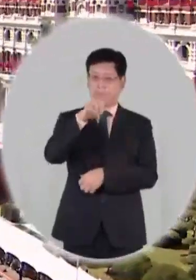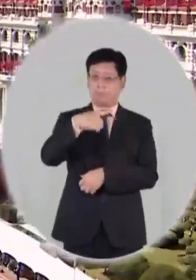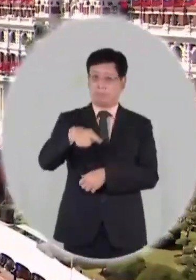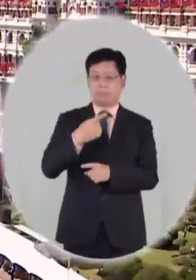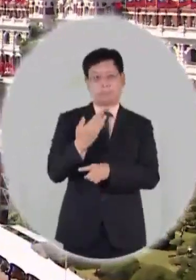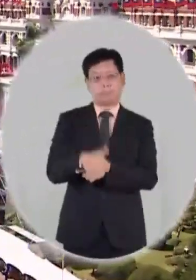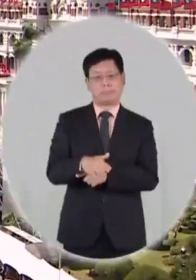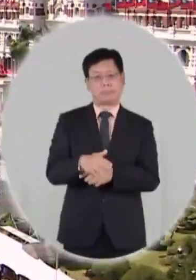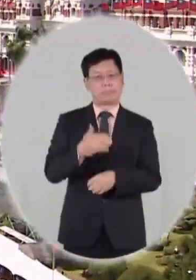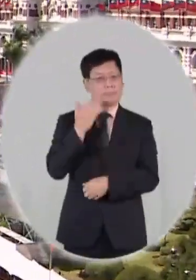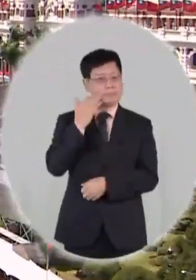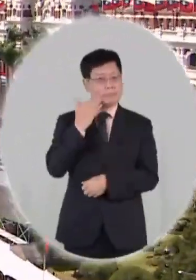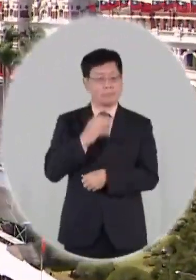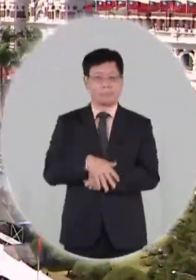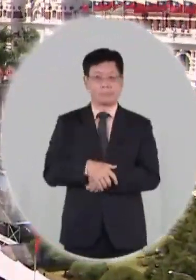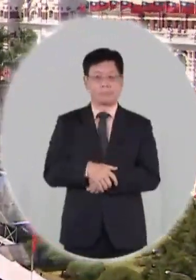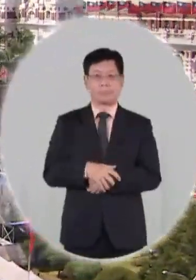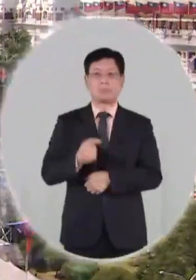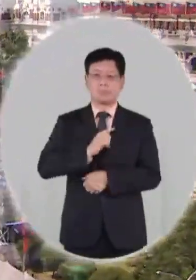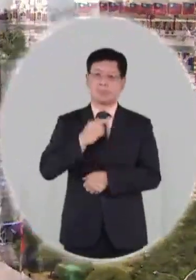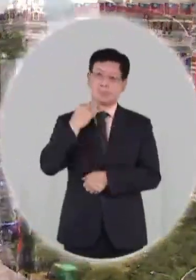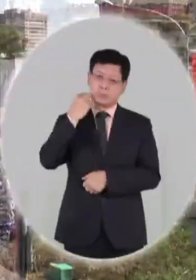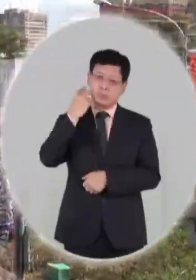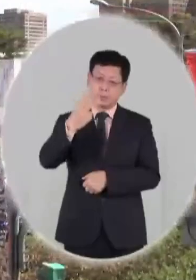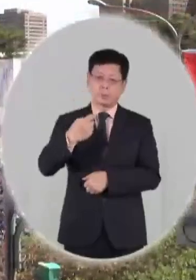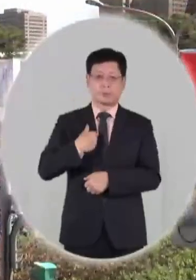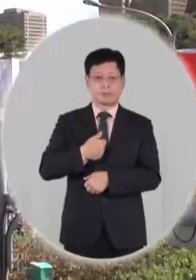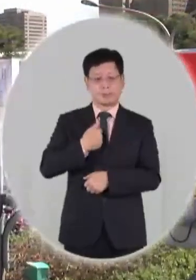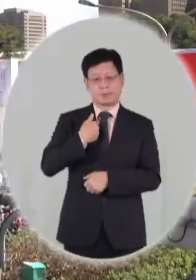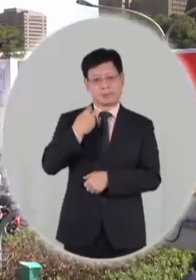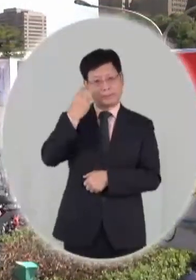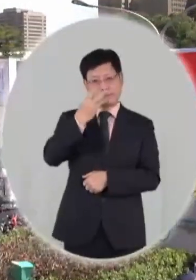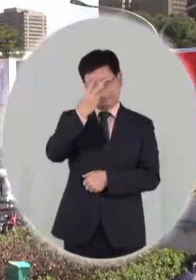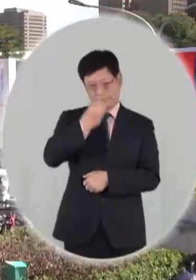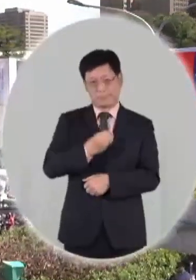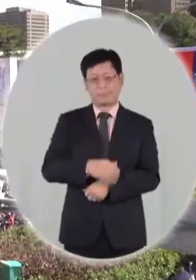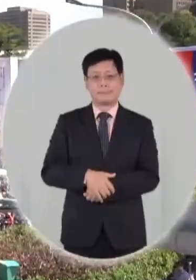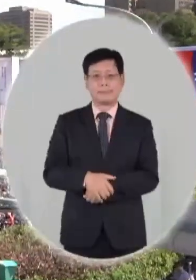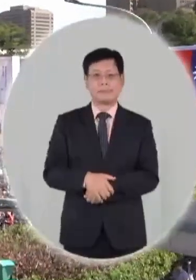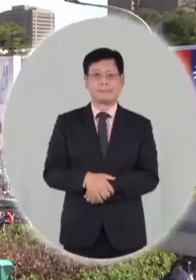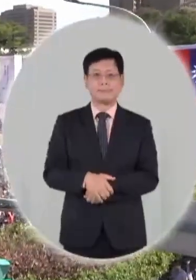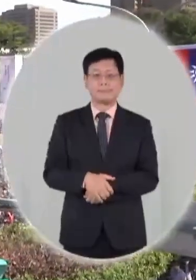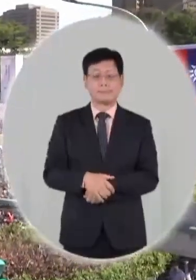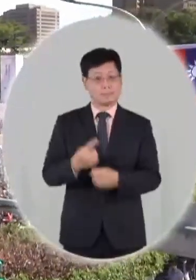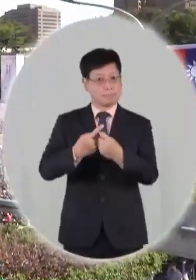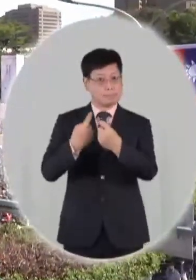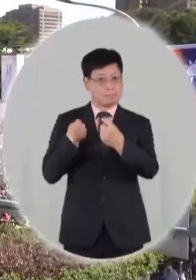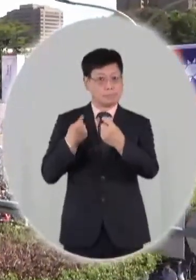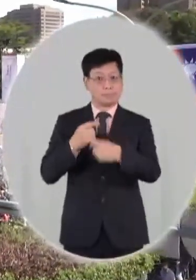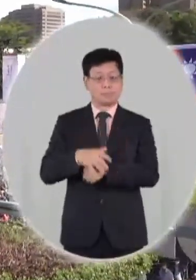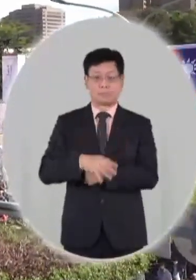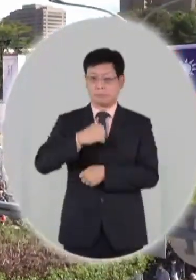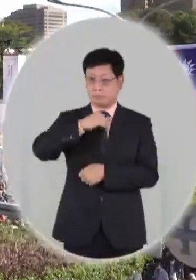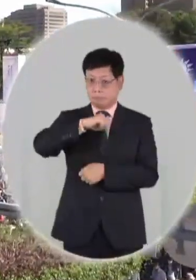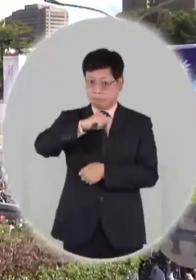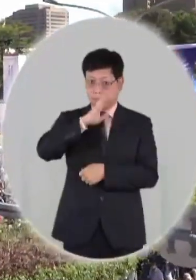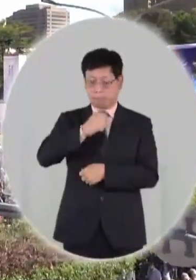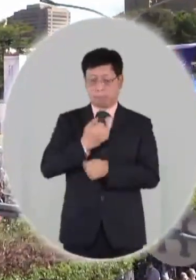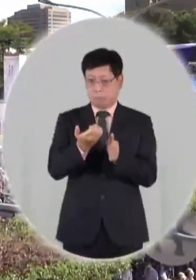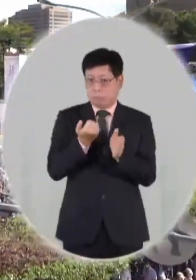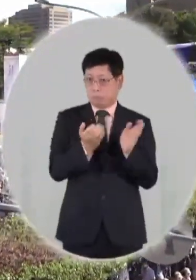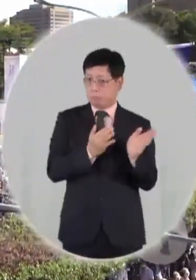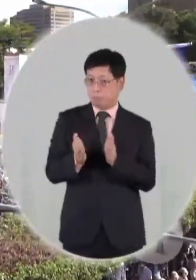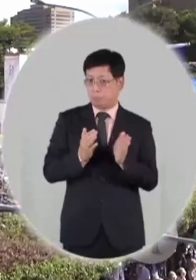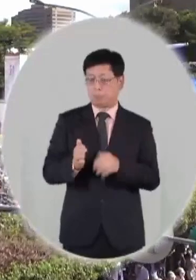844人离世，令我们时刻感到哀伤。去年台湾超前部